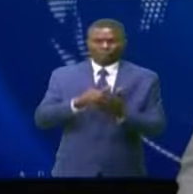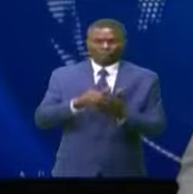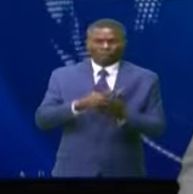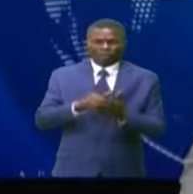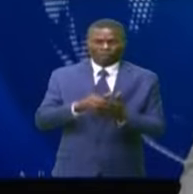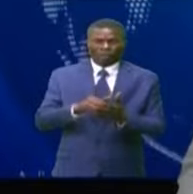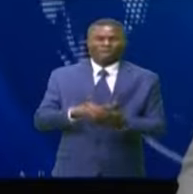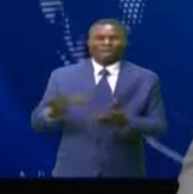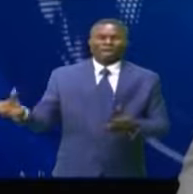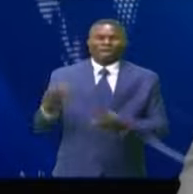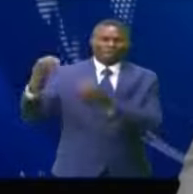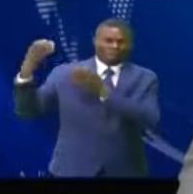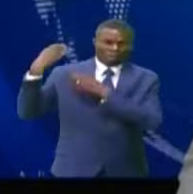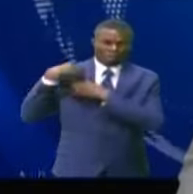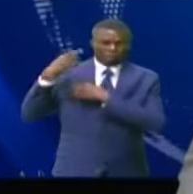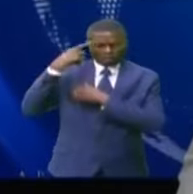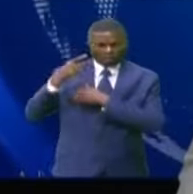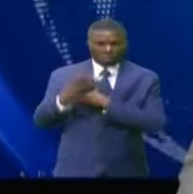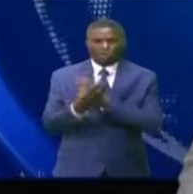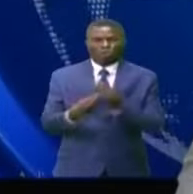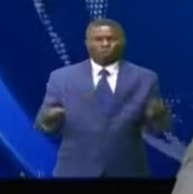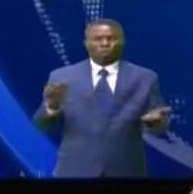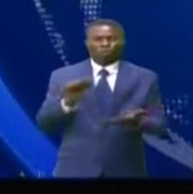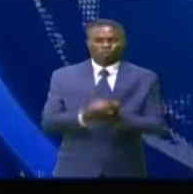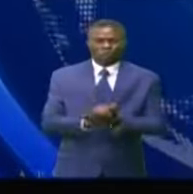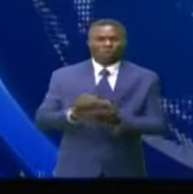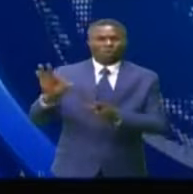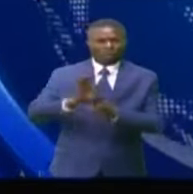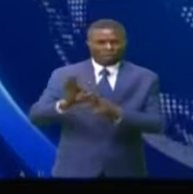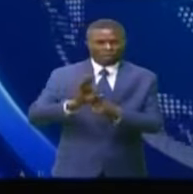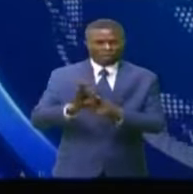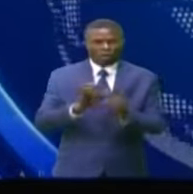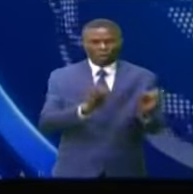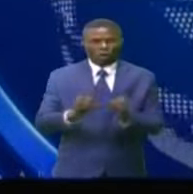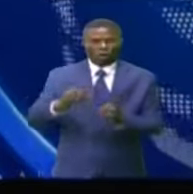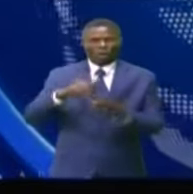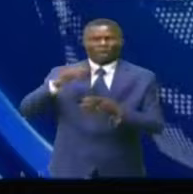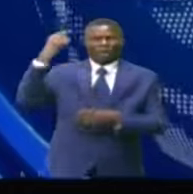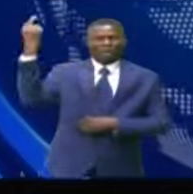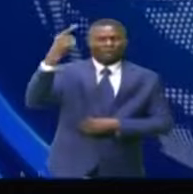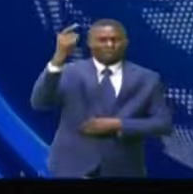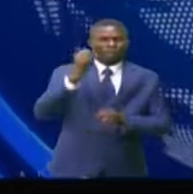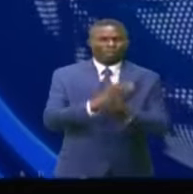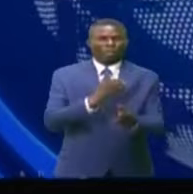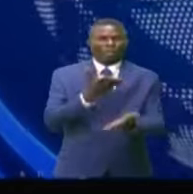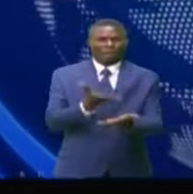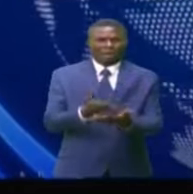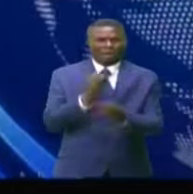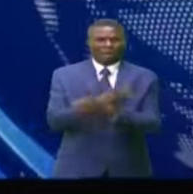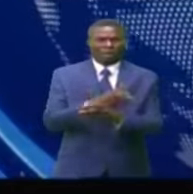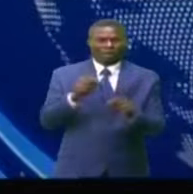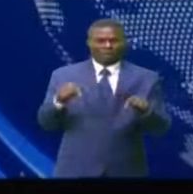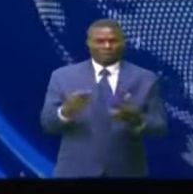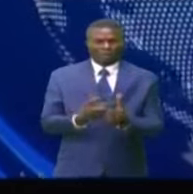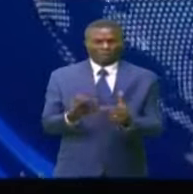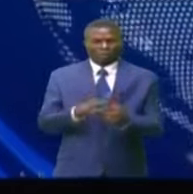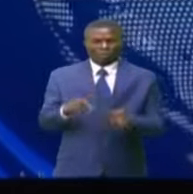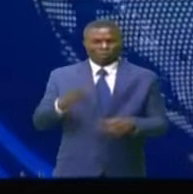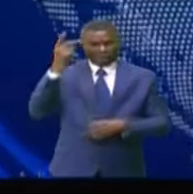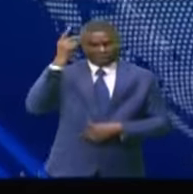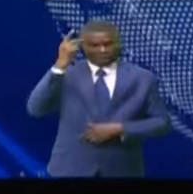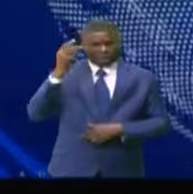charge des malades. Pour combler ce déficit, des sessions de formation à travers le monde sont disponibles, notamment à Kinshasa avec